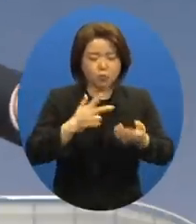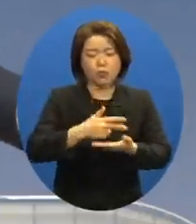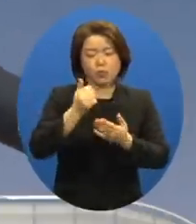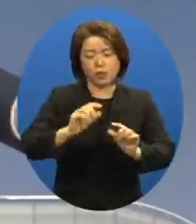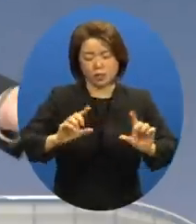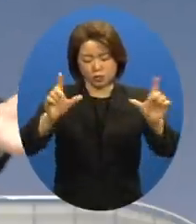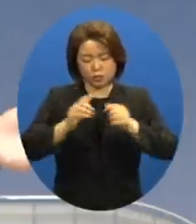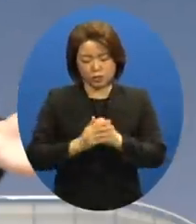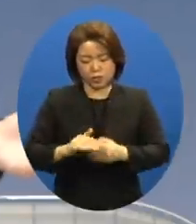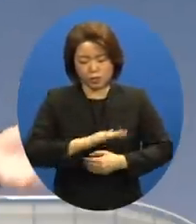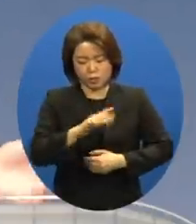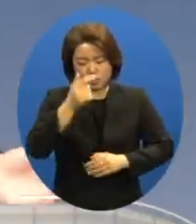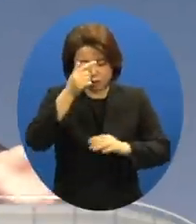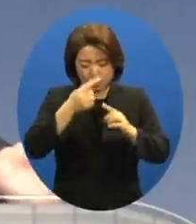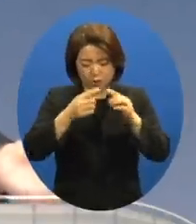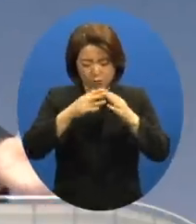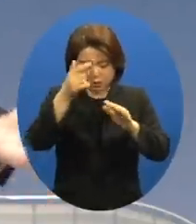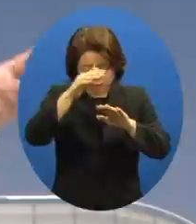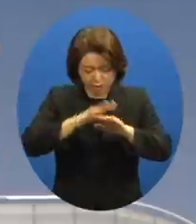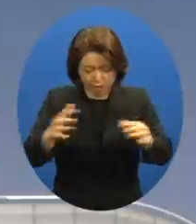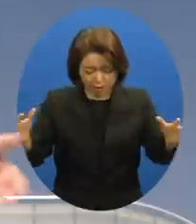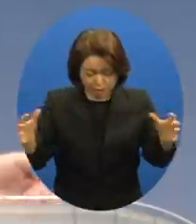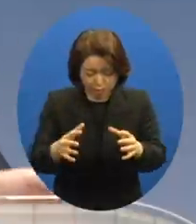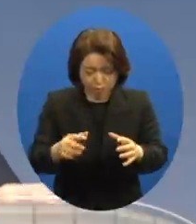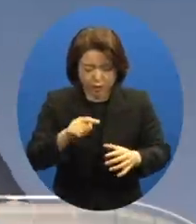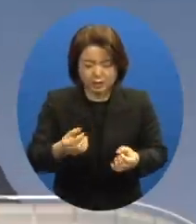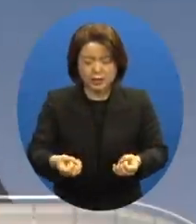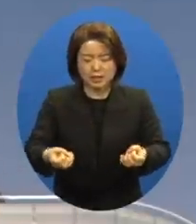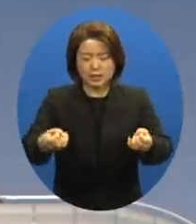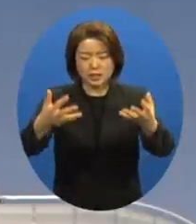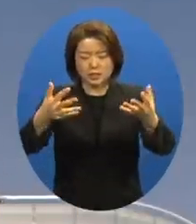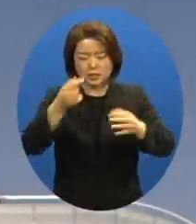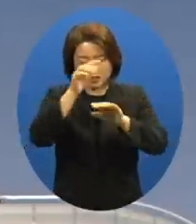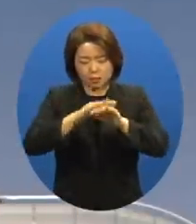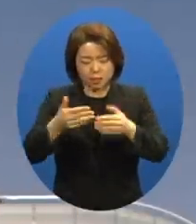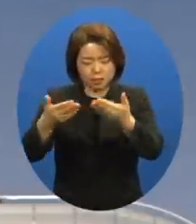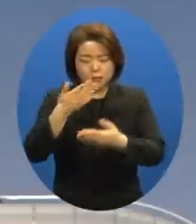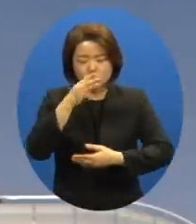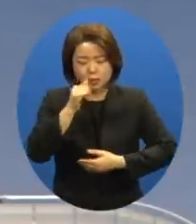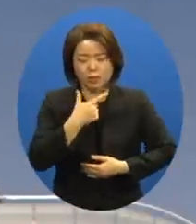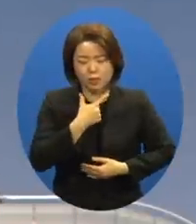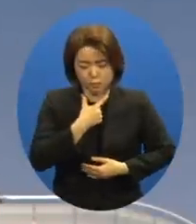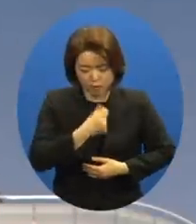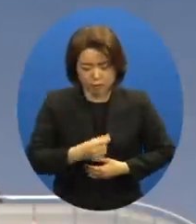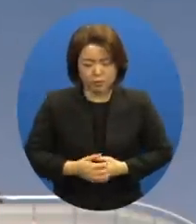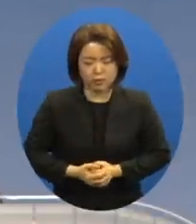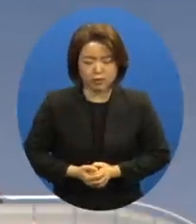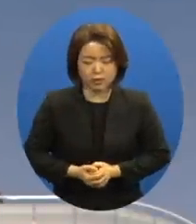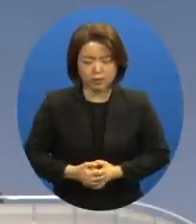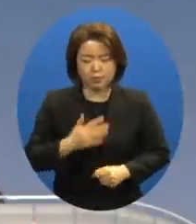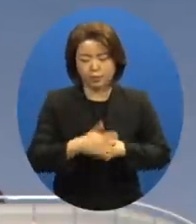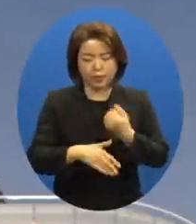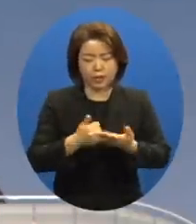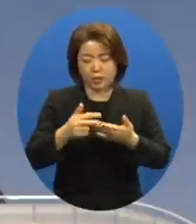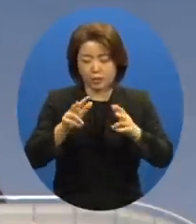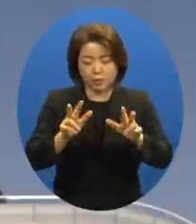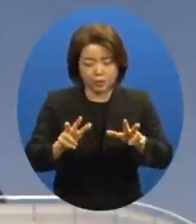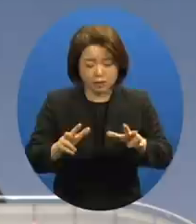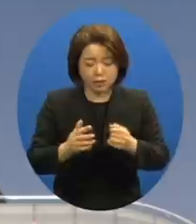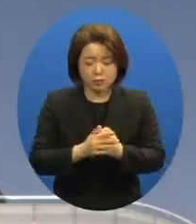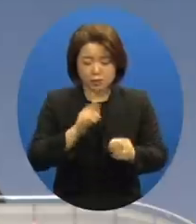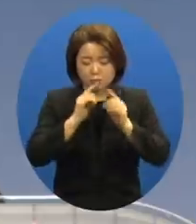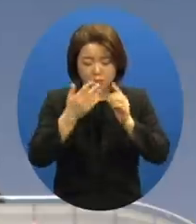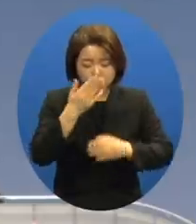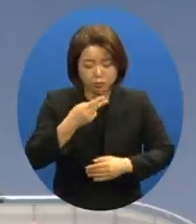우리가 교회의 예배당에서 모여서 함께 이 절기의 예배를 드릴 수 있게 되기를 원합니다 하나님 지금은 말할 수